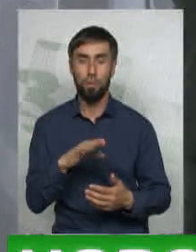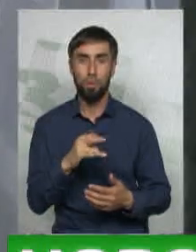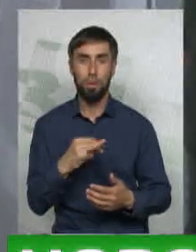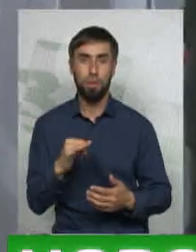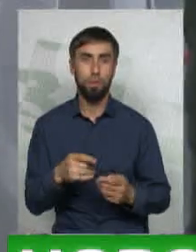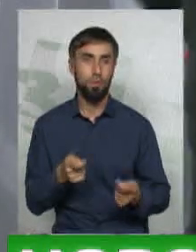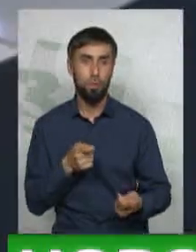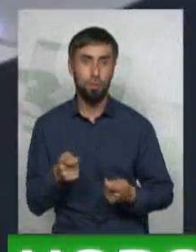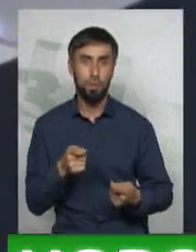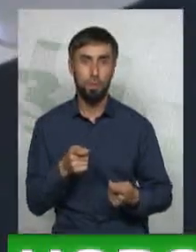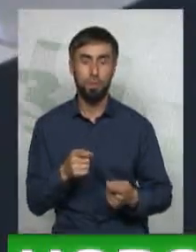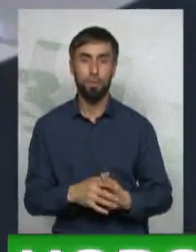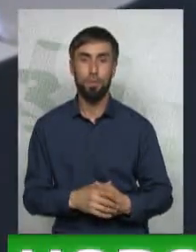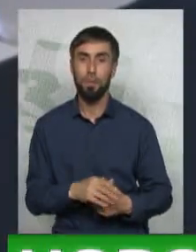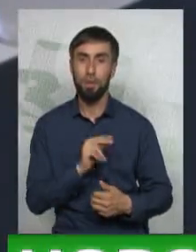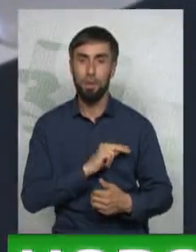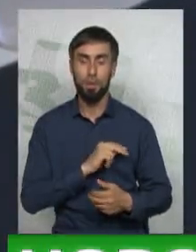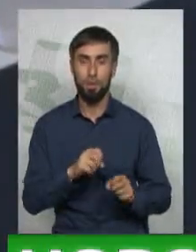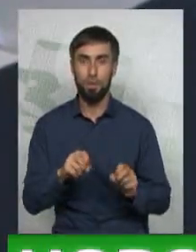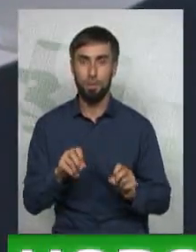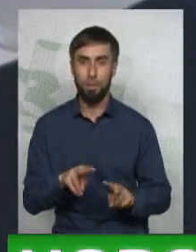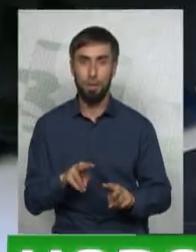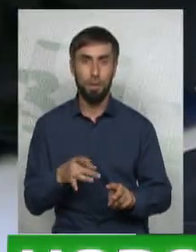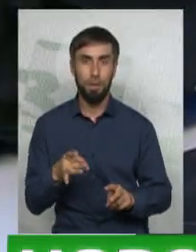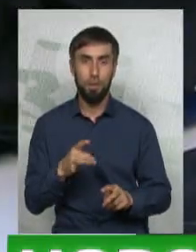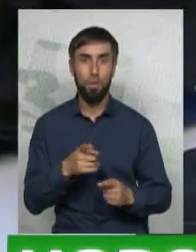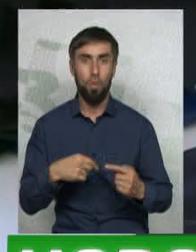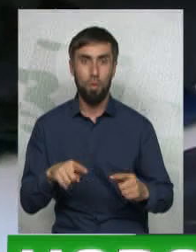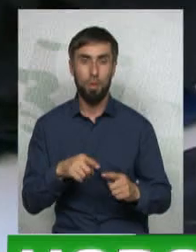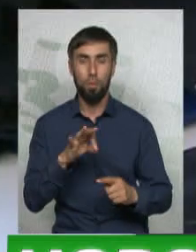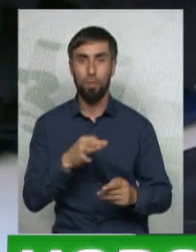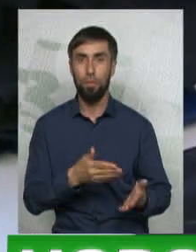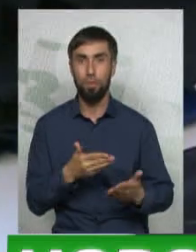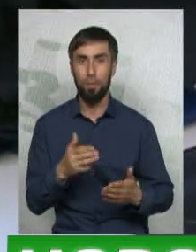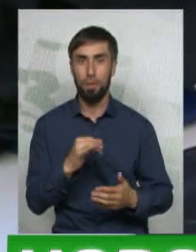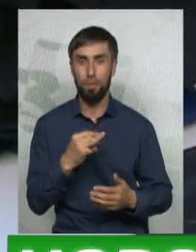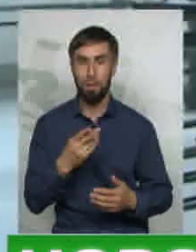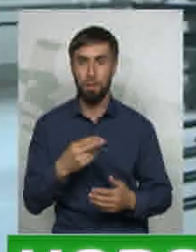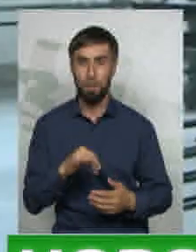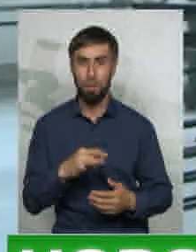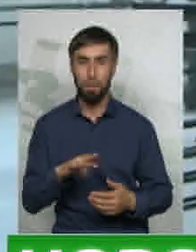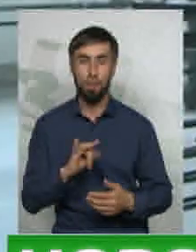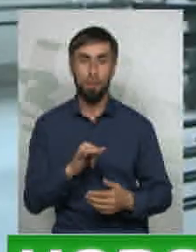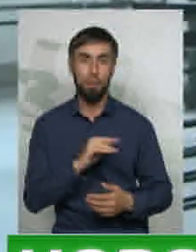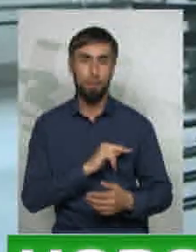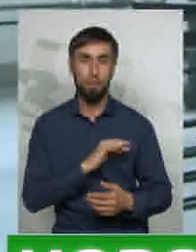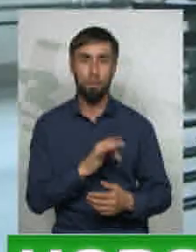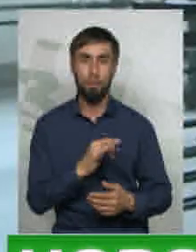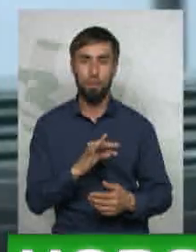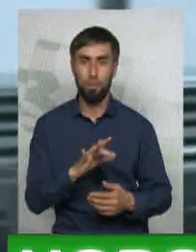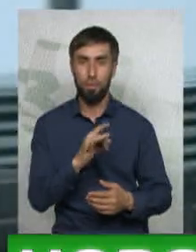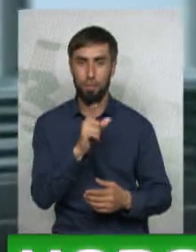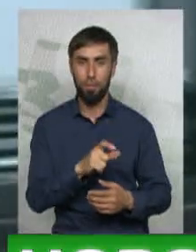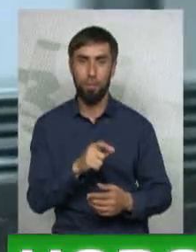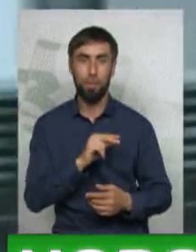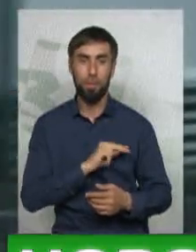оценки регулирующего воздействия, работе специализированной региональной организации по привлечению инвестиций и работе с инвесторами, эффективность